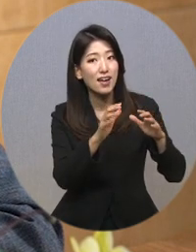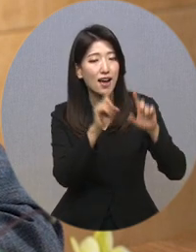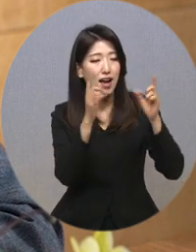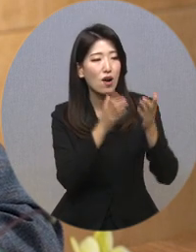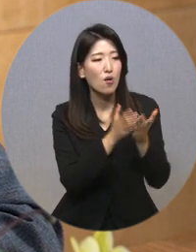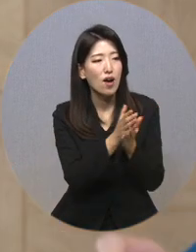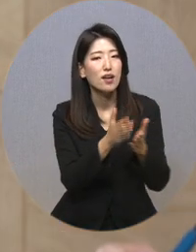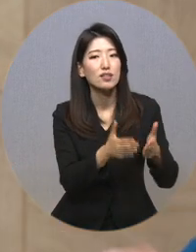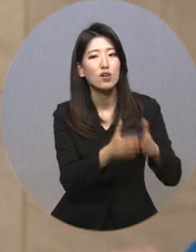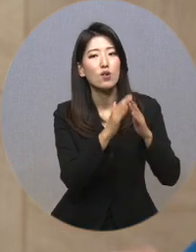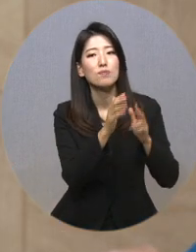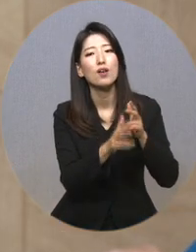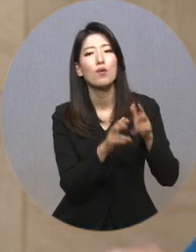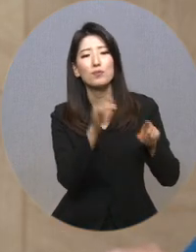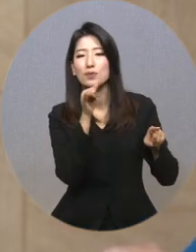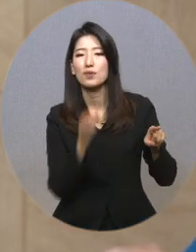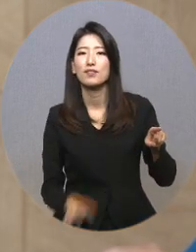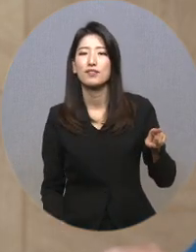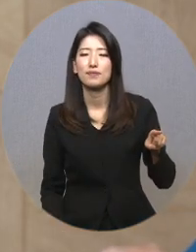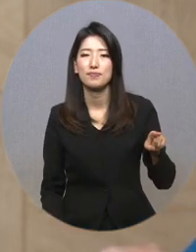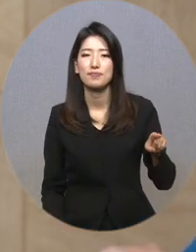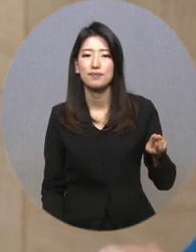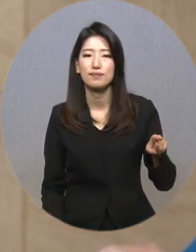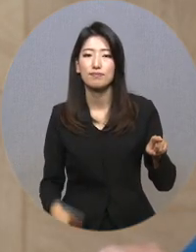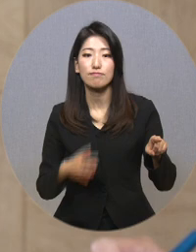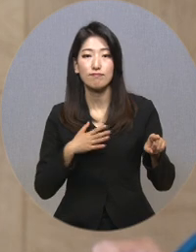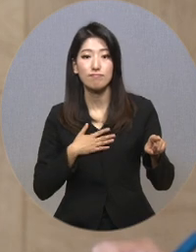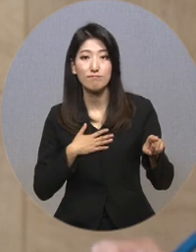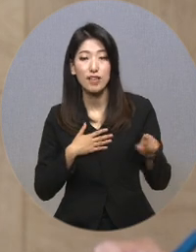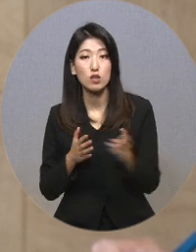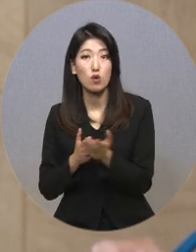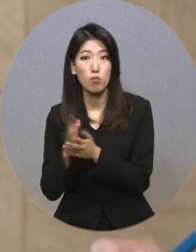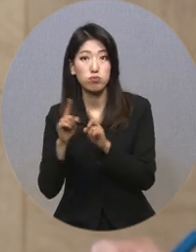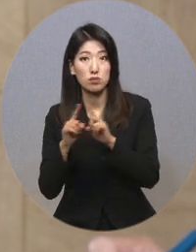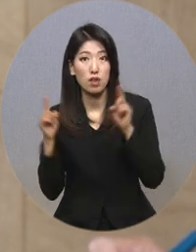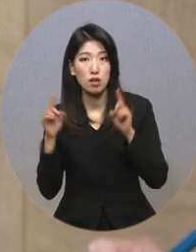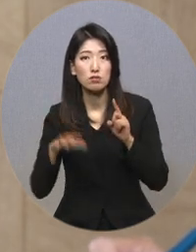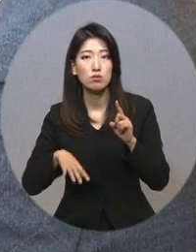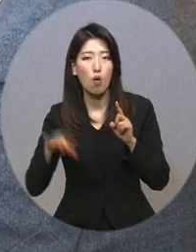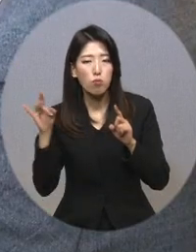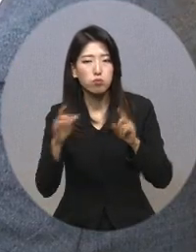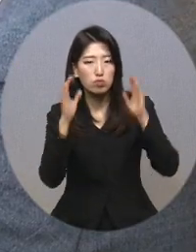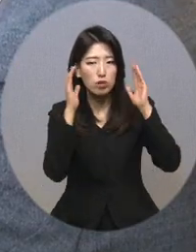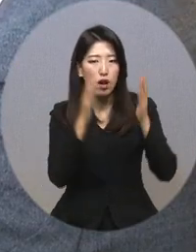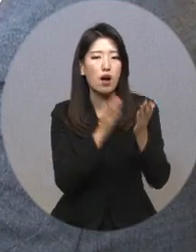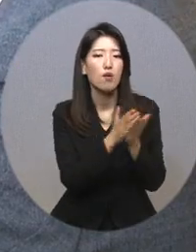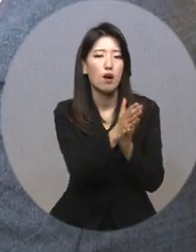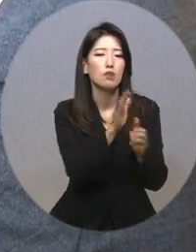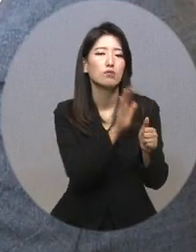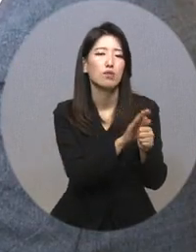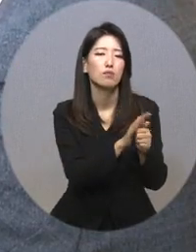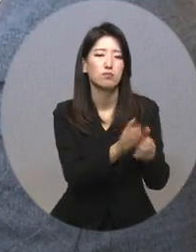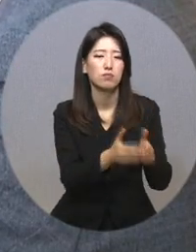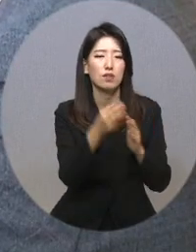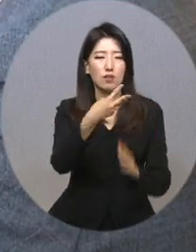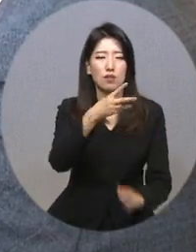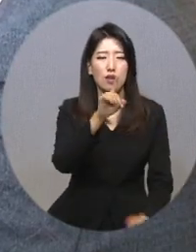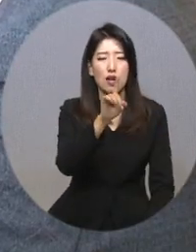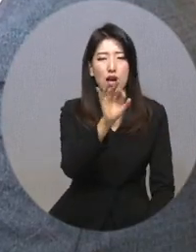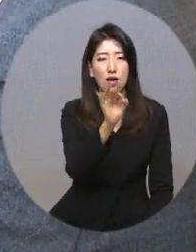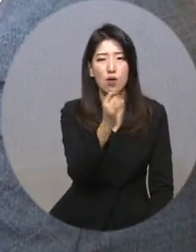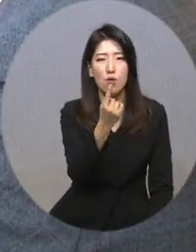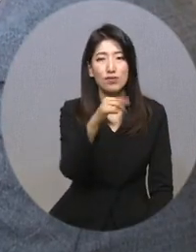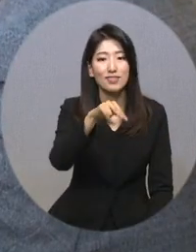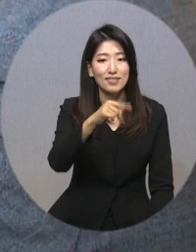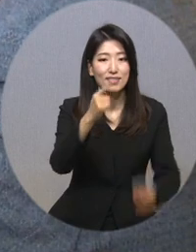사업이 있습니다. 아. 그게 이제 저희 대학이 전문대학에서는 최초로 지원을 받아서 라오스 르앙프라방에다가